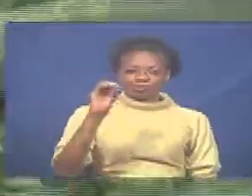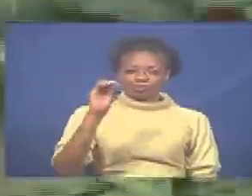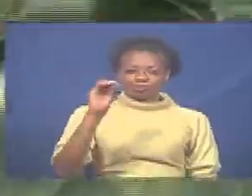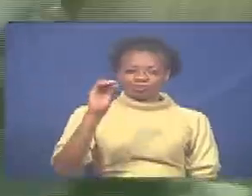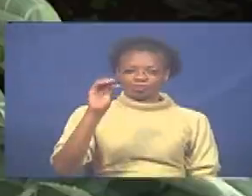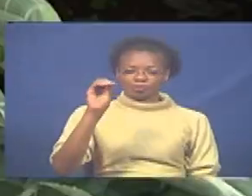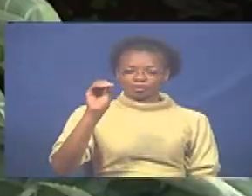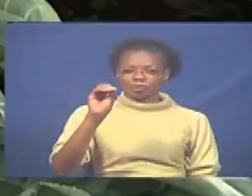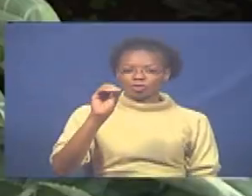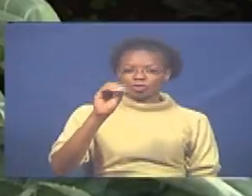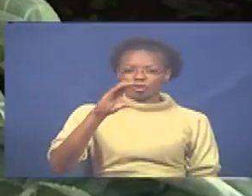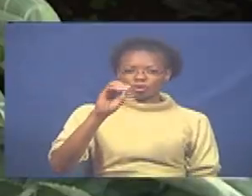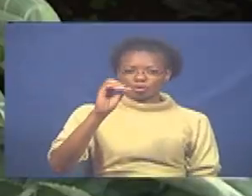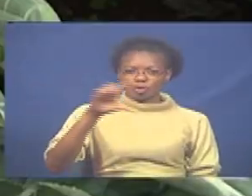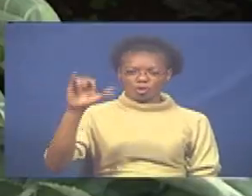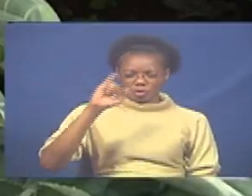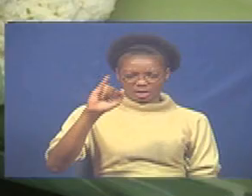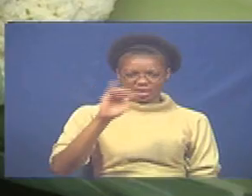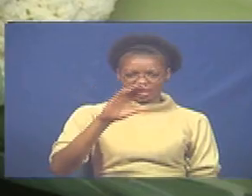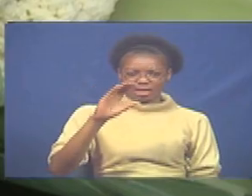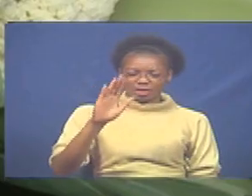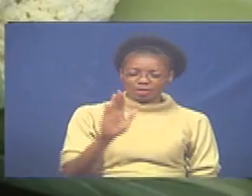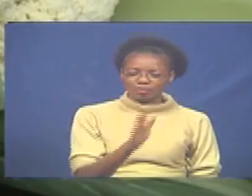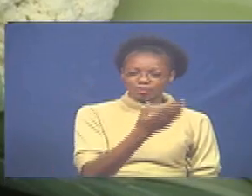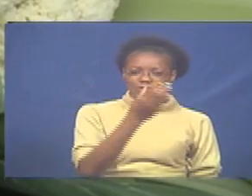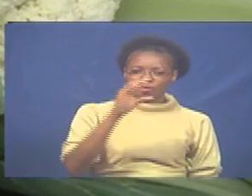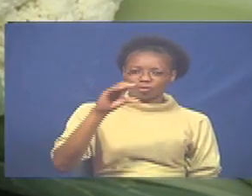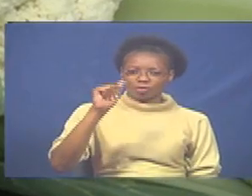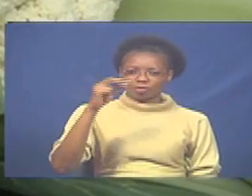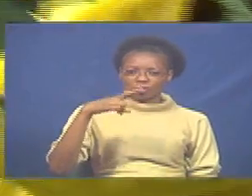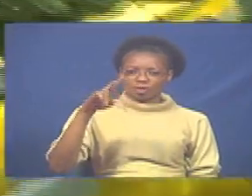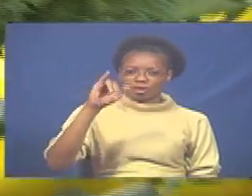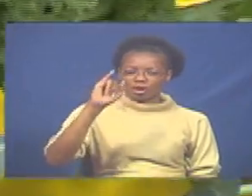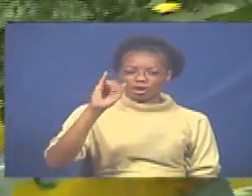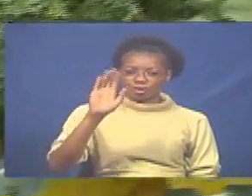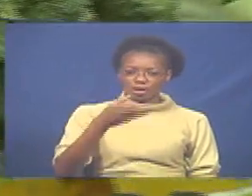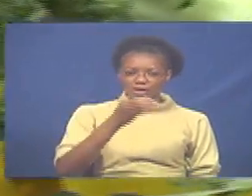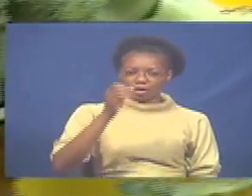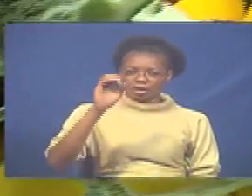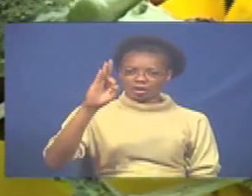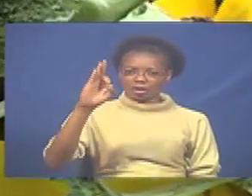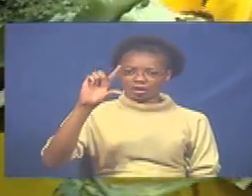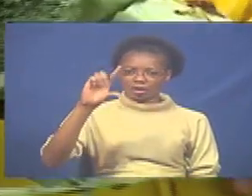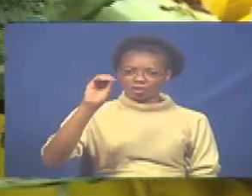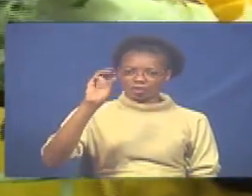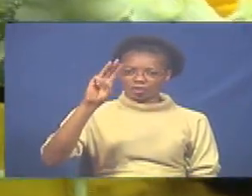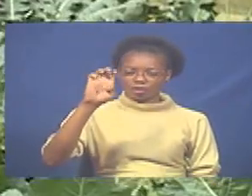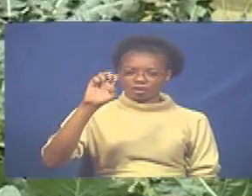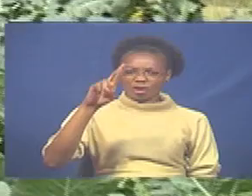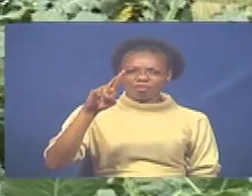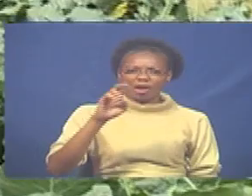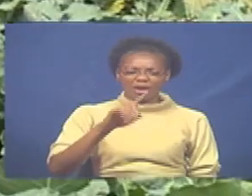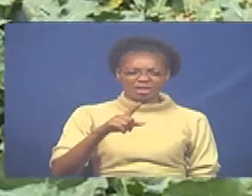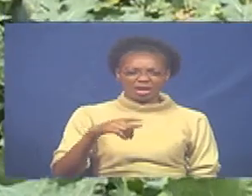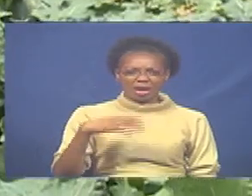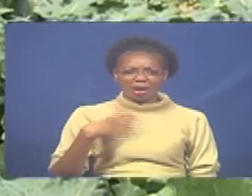Broccoli na cauliflower ni mboga zilizodhaniwa kuwa za kizungu, hata kuogopwa na watu kwa sababu ya bei sokoni. Lakini bei